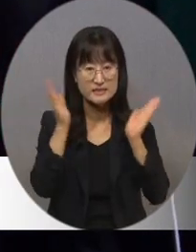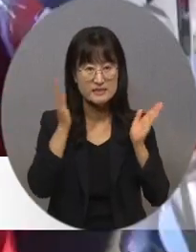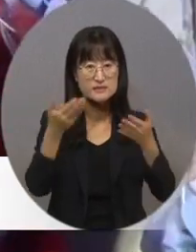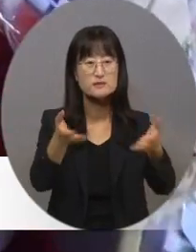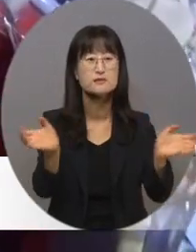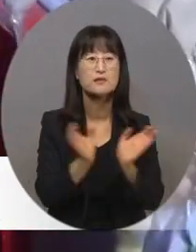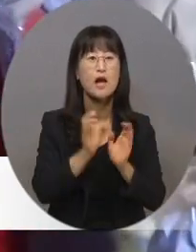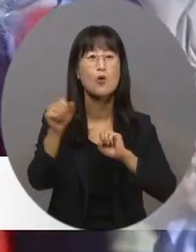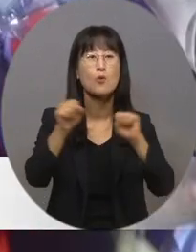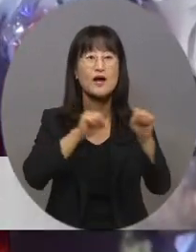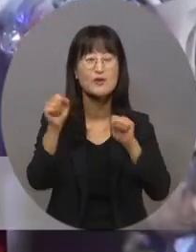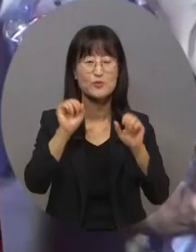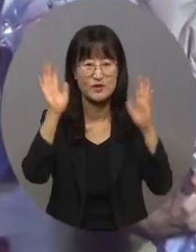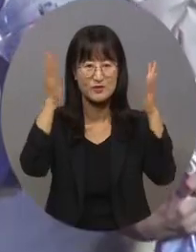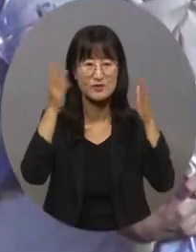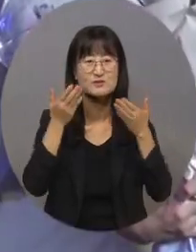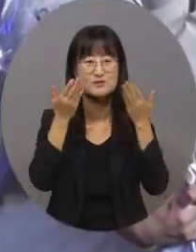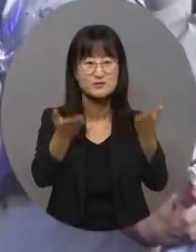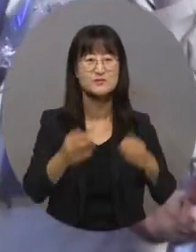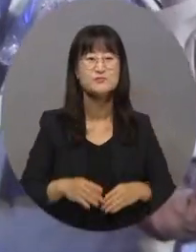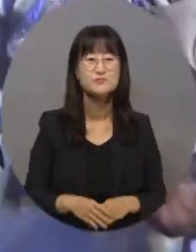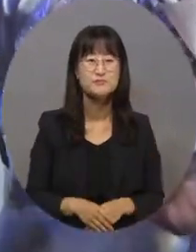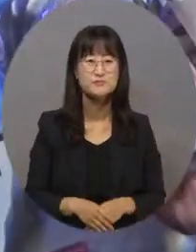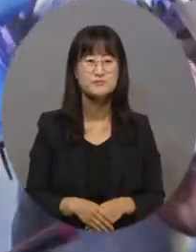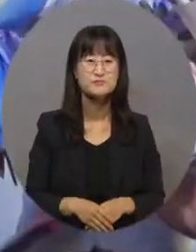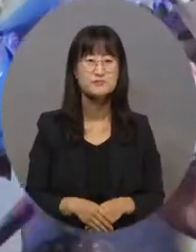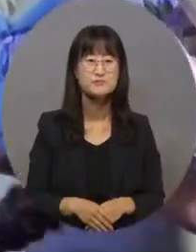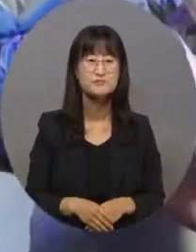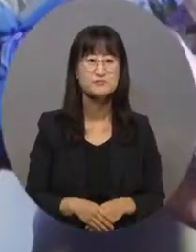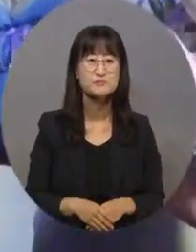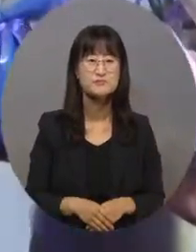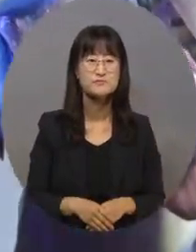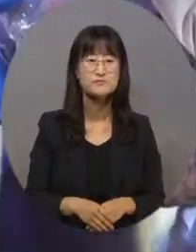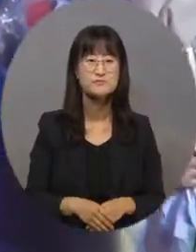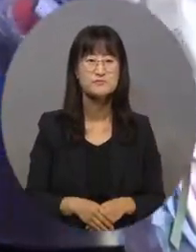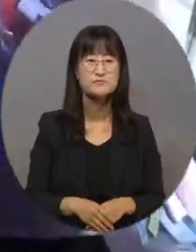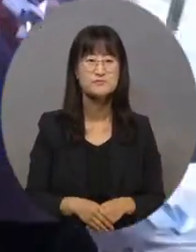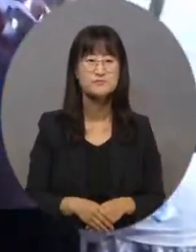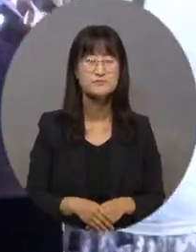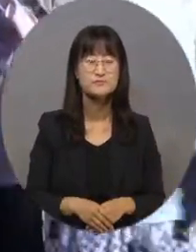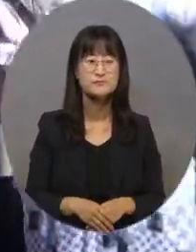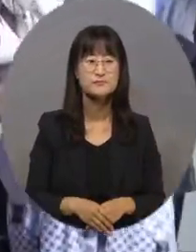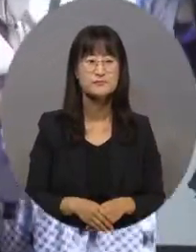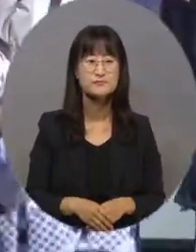활동에 박수를 보냅니다. 복지TV 경기방송 정우선입니다.